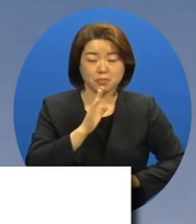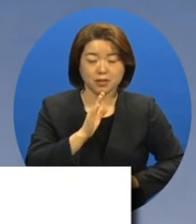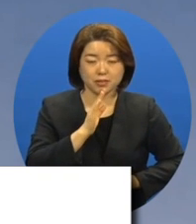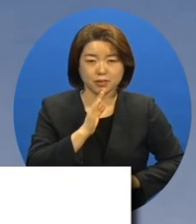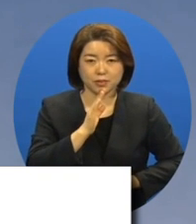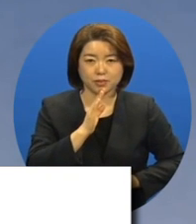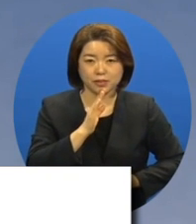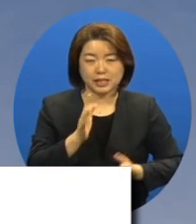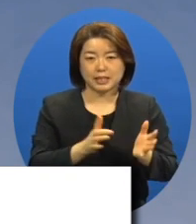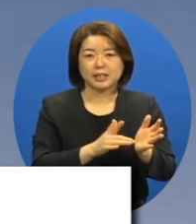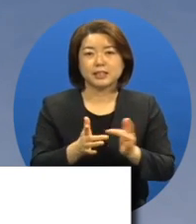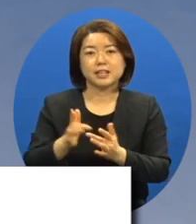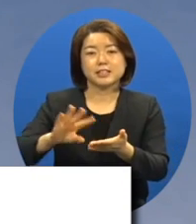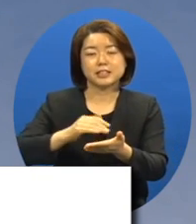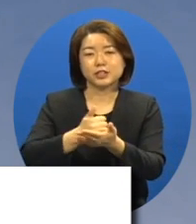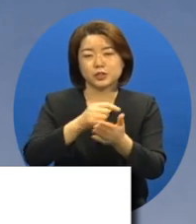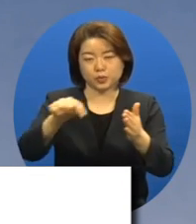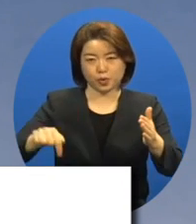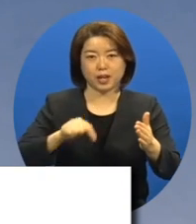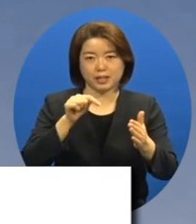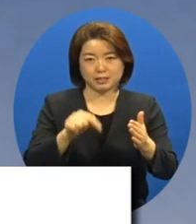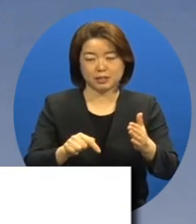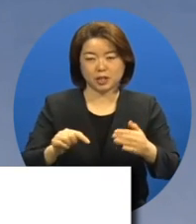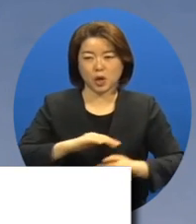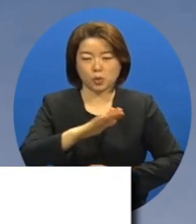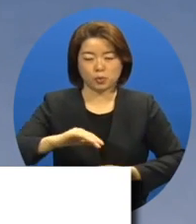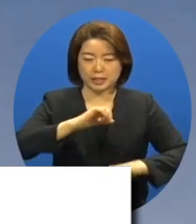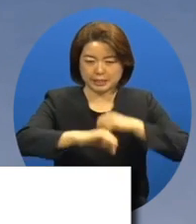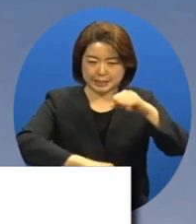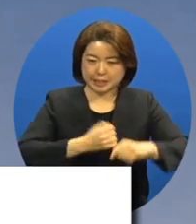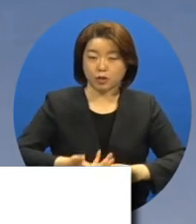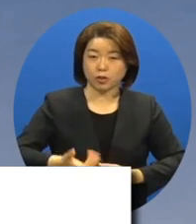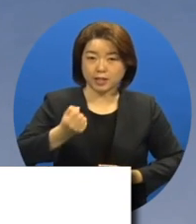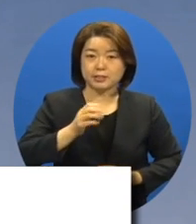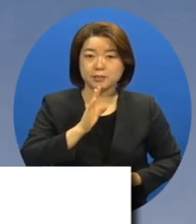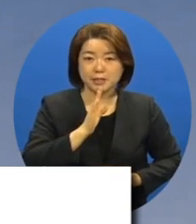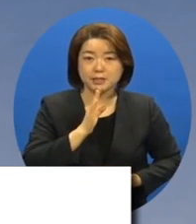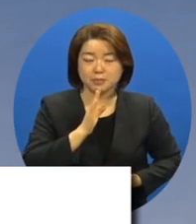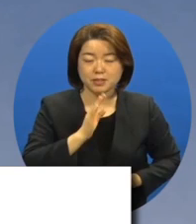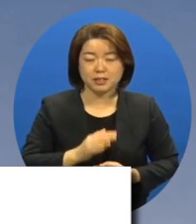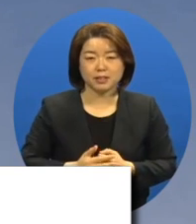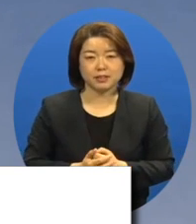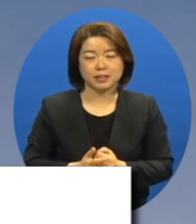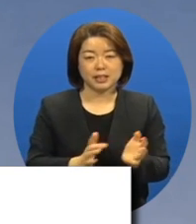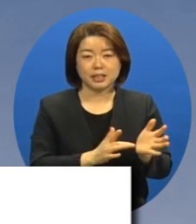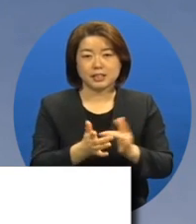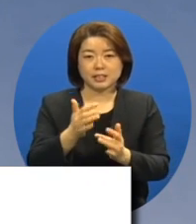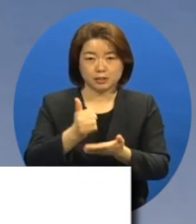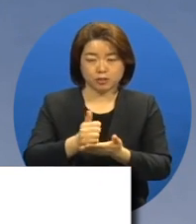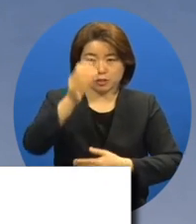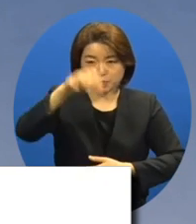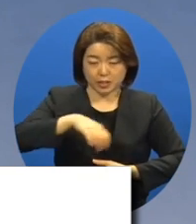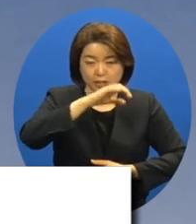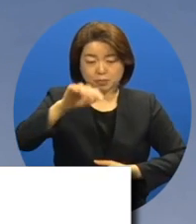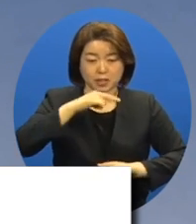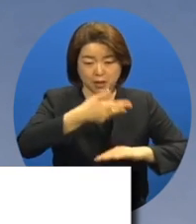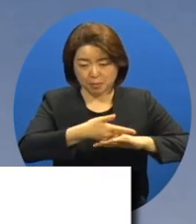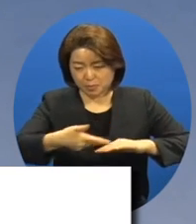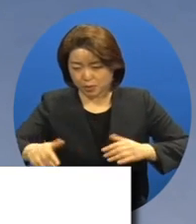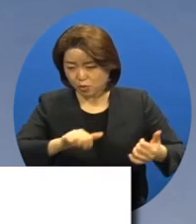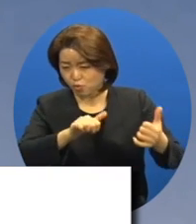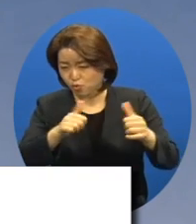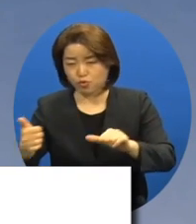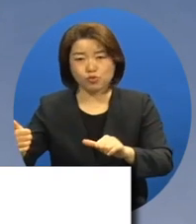예수 그리스도 안에서 우리는 자유를 얻었습니다 예수님은 십자가에 피흘려 죽으심으로 연서 우리에게